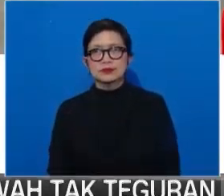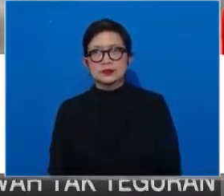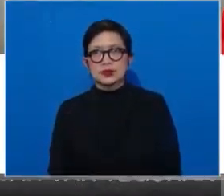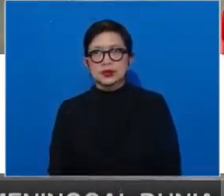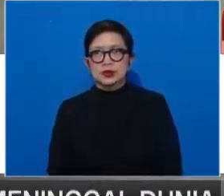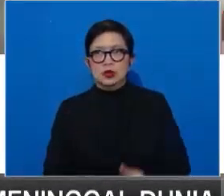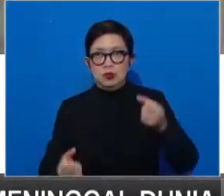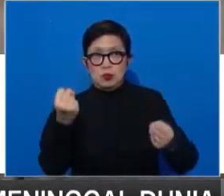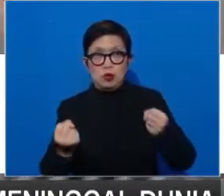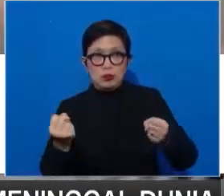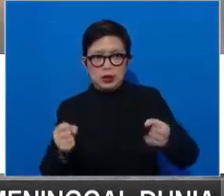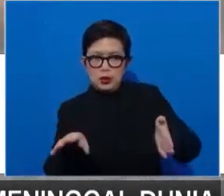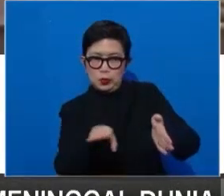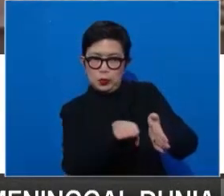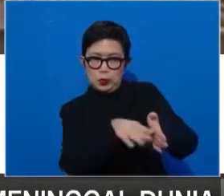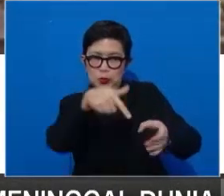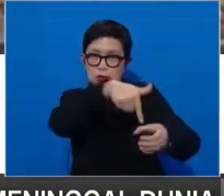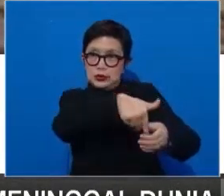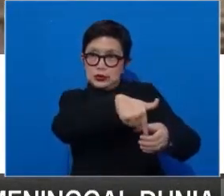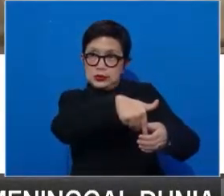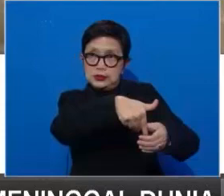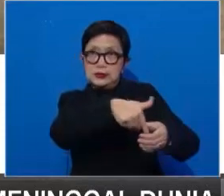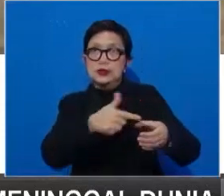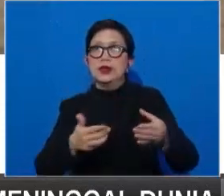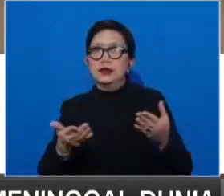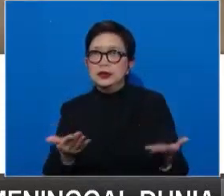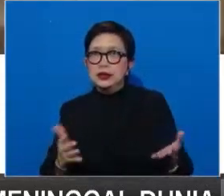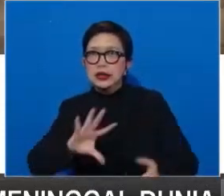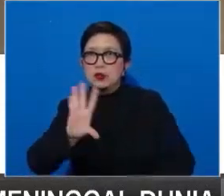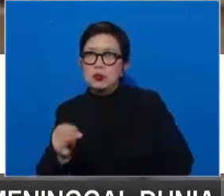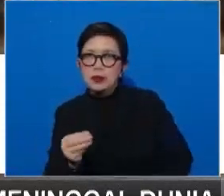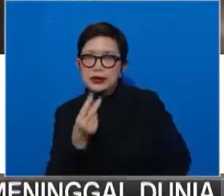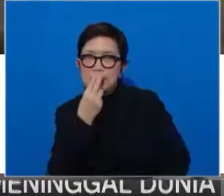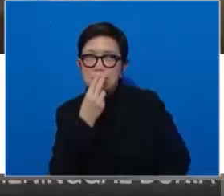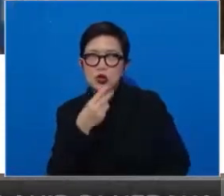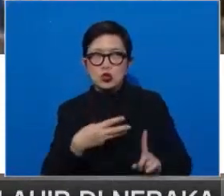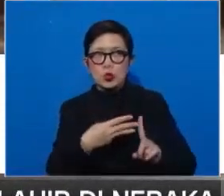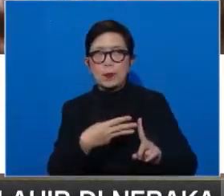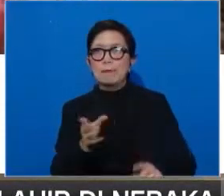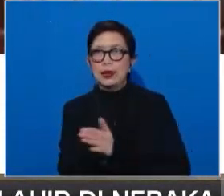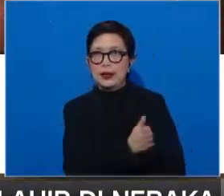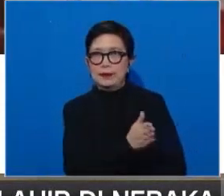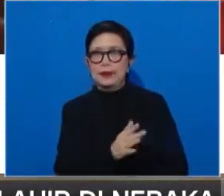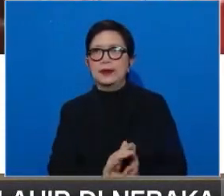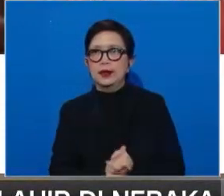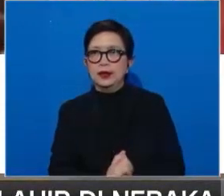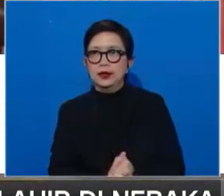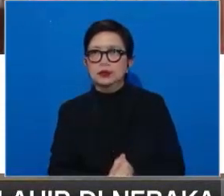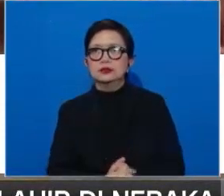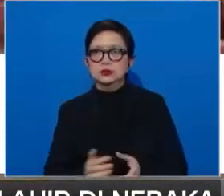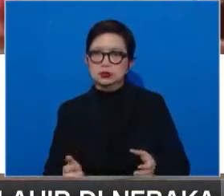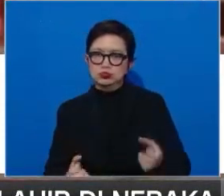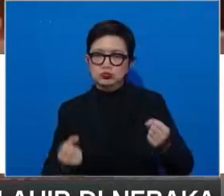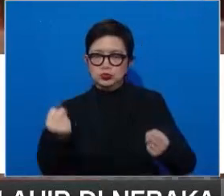Sebuah minibus terbakar di SPBU Cikamuning pada larang Jawa Barat Jumat malam. Kebakaran terjadi saat pemilik mobil baru melakukan pengisian